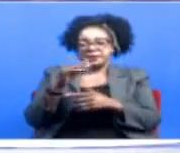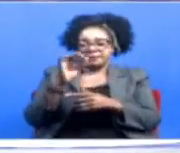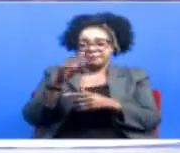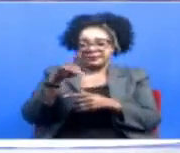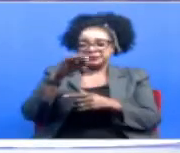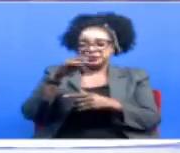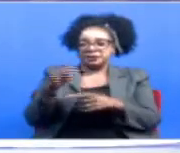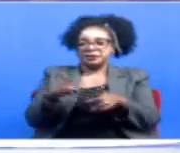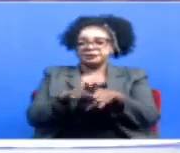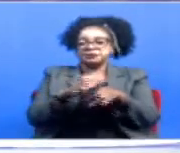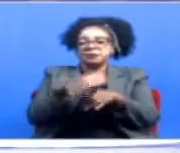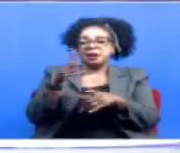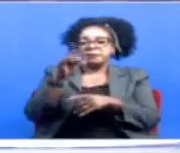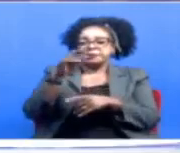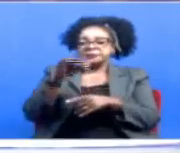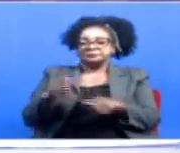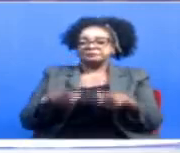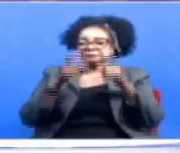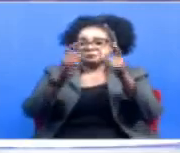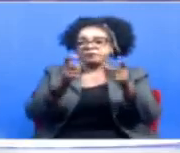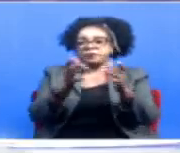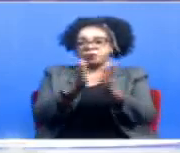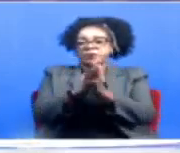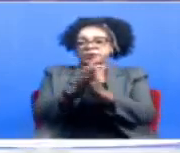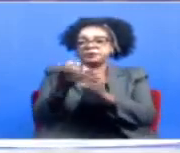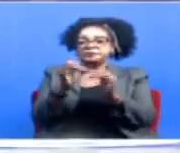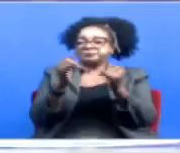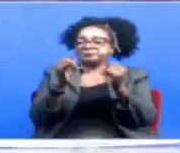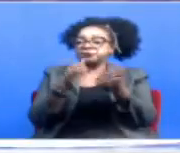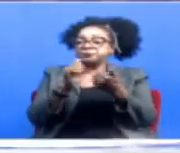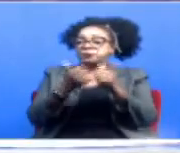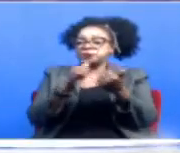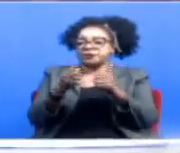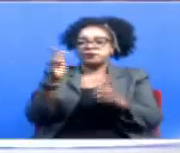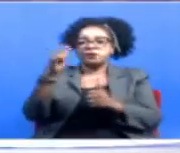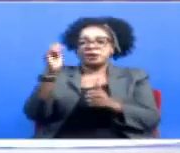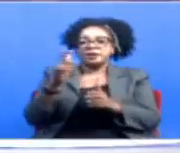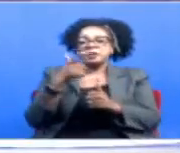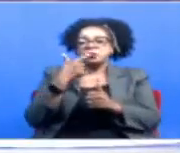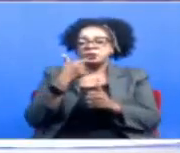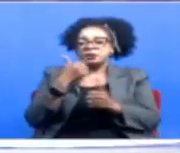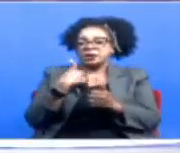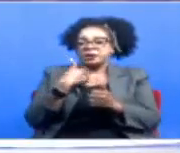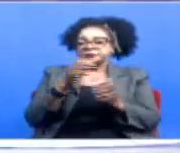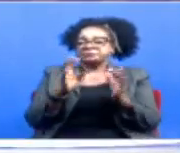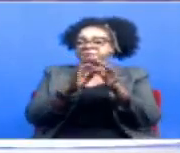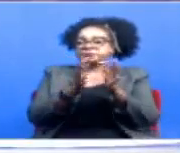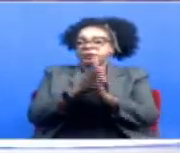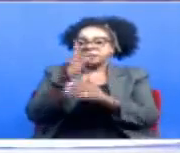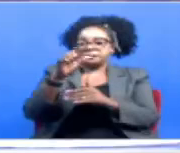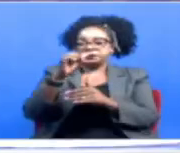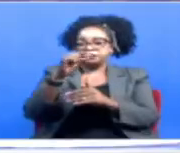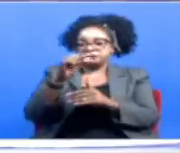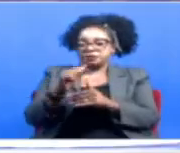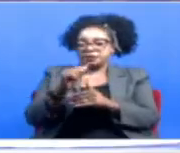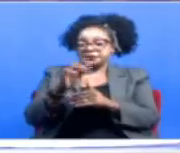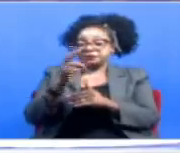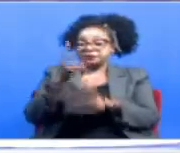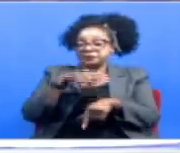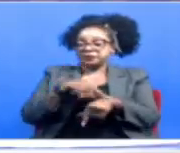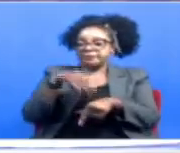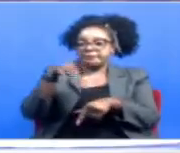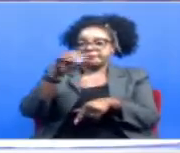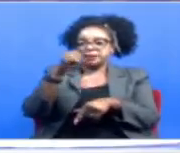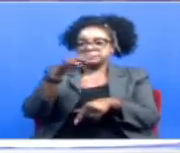kama KP alituzwa na muungano wa wanahabari wa spoti wa Kenya kwa ushirikiano mkubwa na LG. Hii ni mara ya pili kwa Patel kutambuliwa